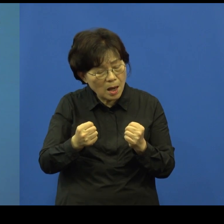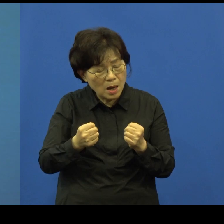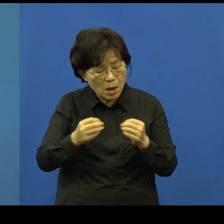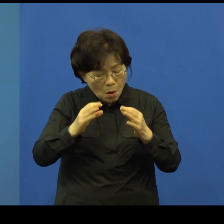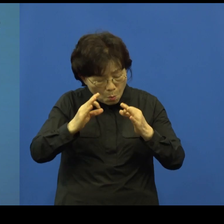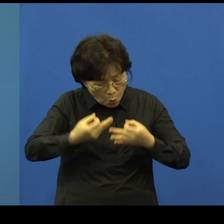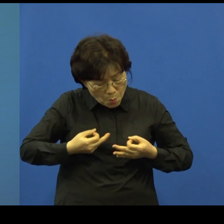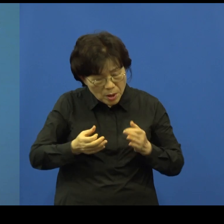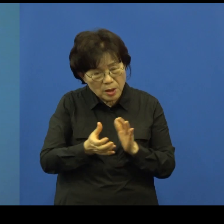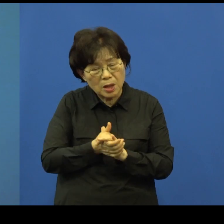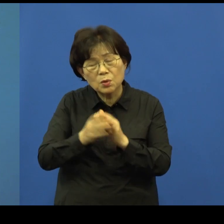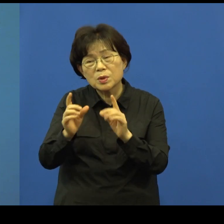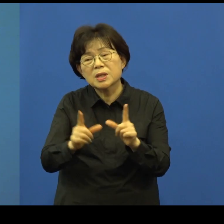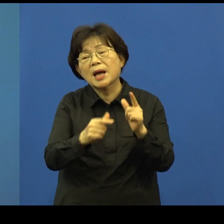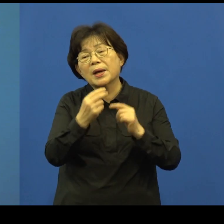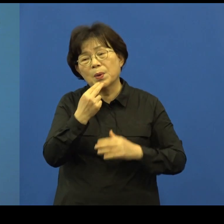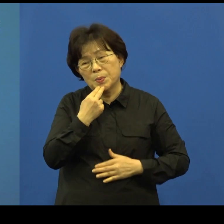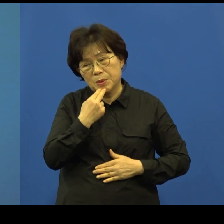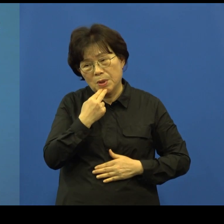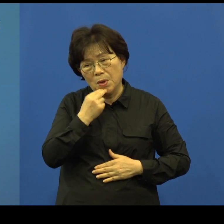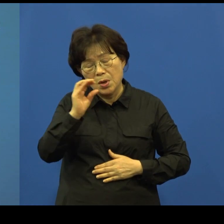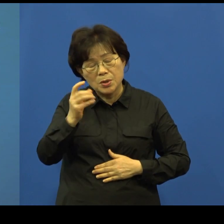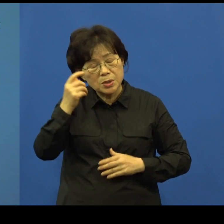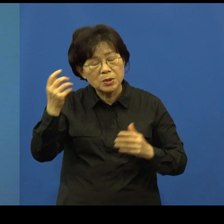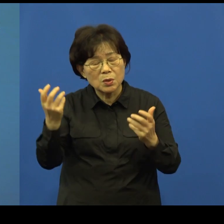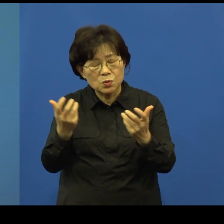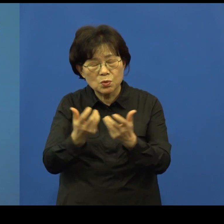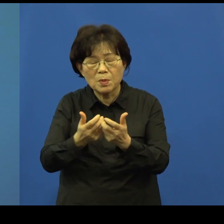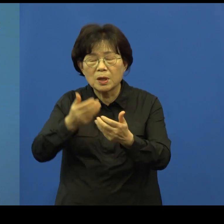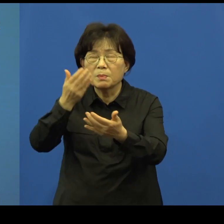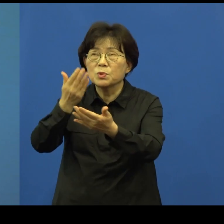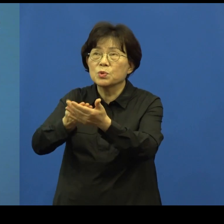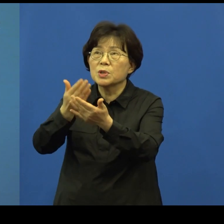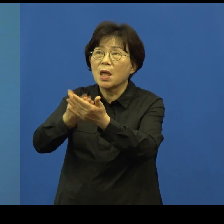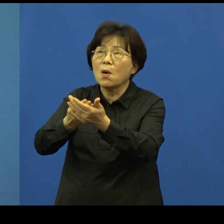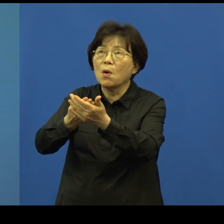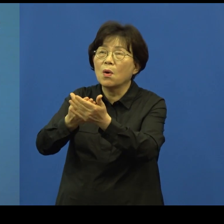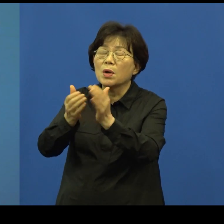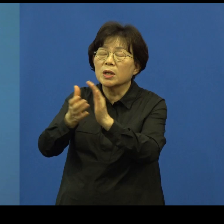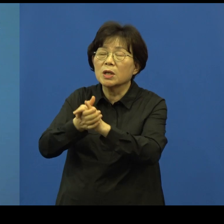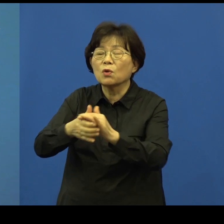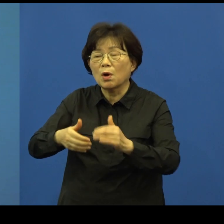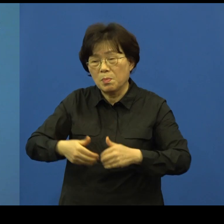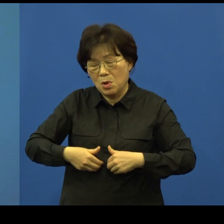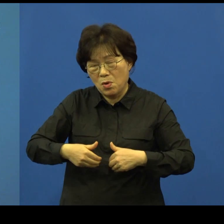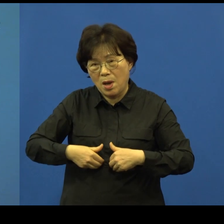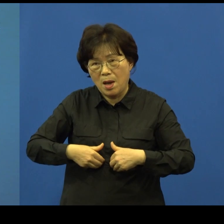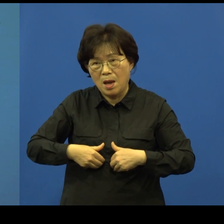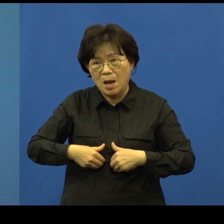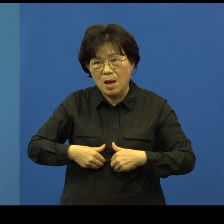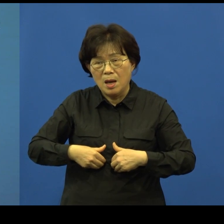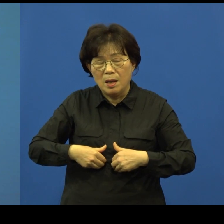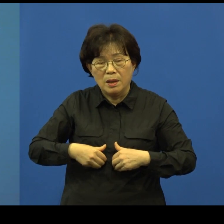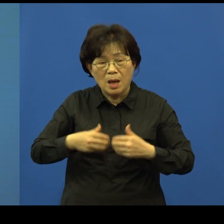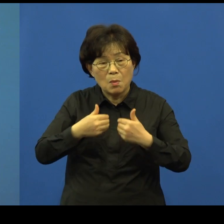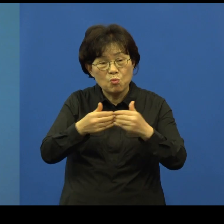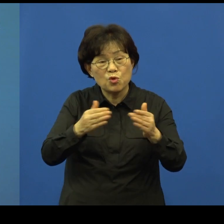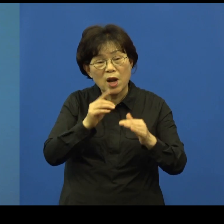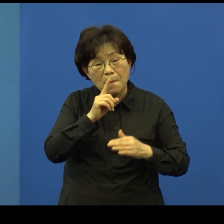성령의 충만을 강구해야 되는 거죠. 자꾸 말에 실수를 해. 말이 헛나와. 쓸데없는 말을 자꾸